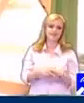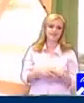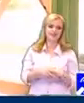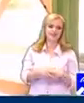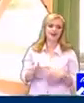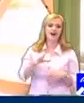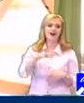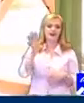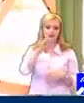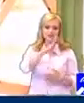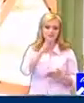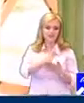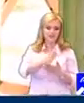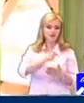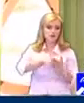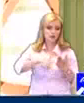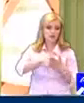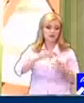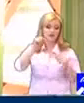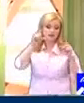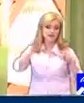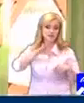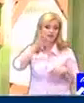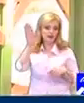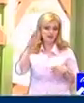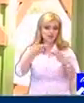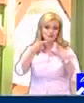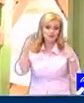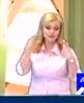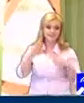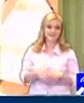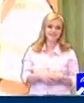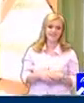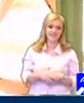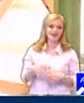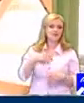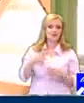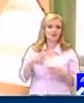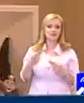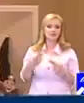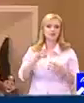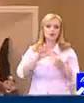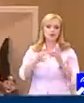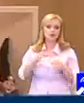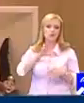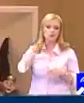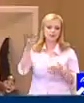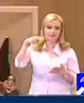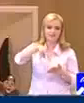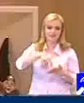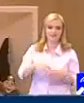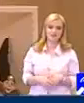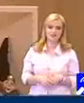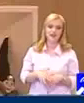Matinalii a reușit să devină motivul pentru care mă trezesc în fiecare dimineață cu zâmbetul pe buze, iar alarma nu mai e o povară pentru mine deja. Emisiunea Matinalii poate